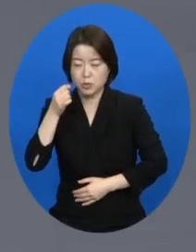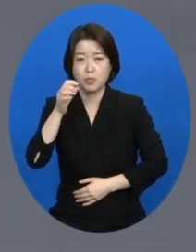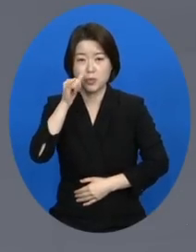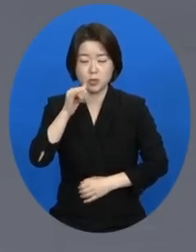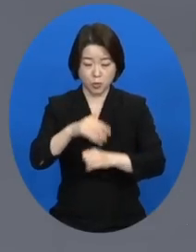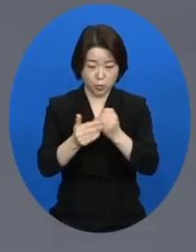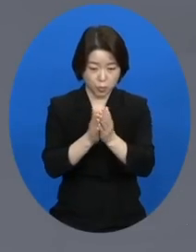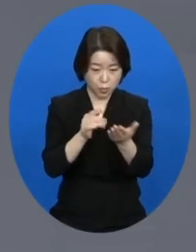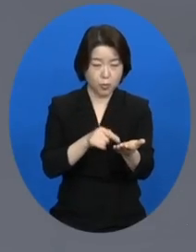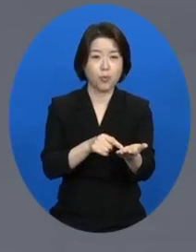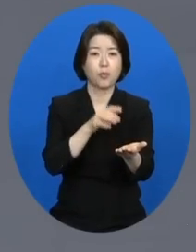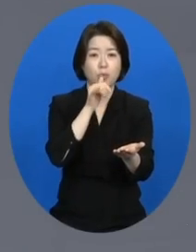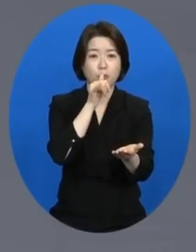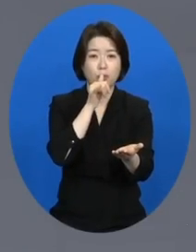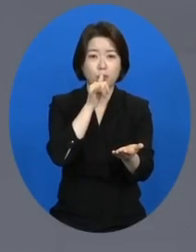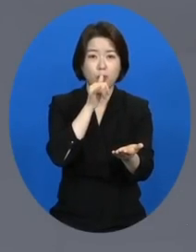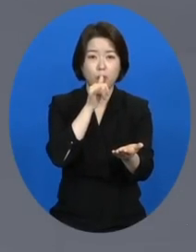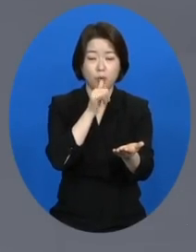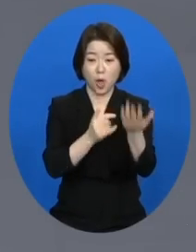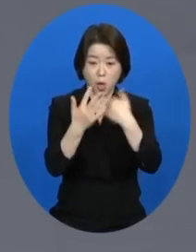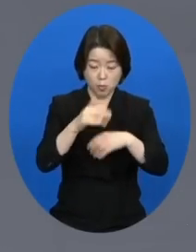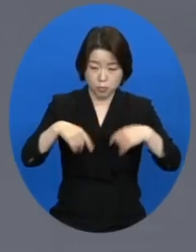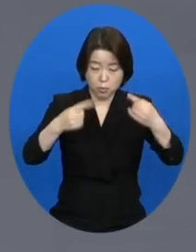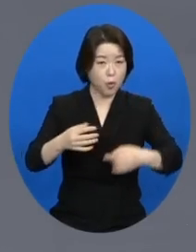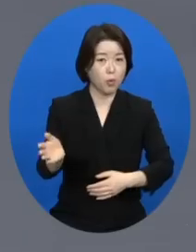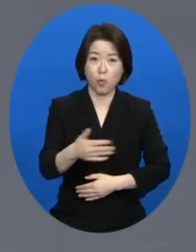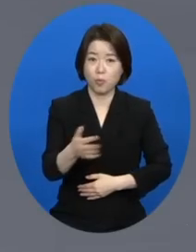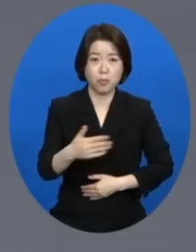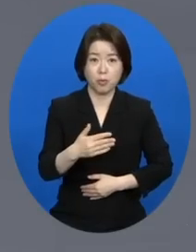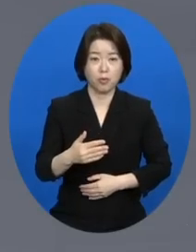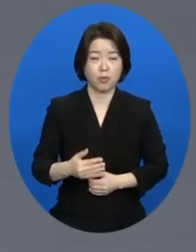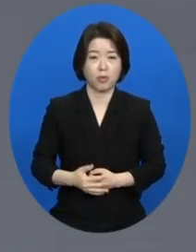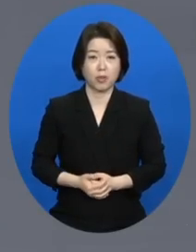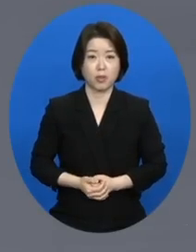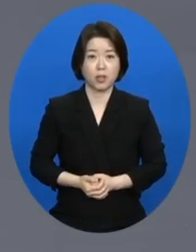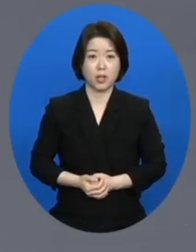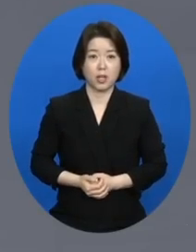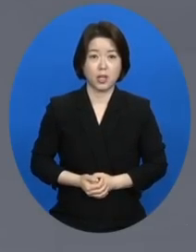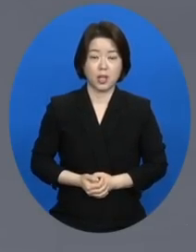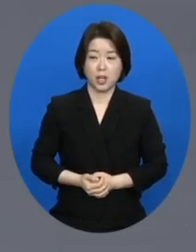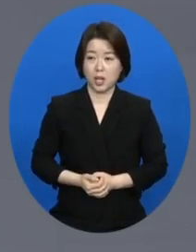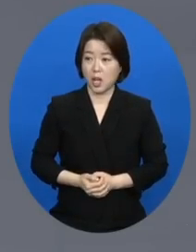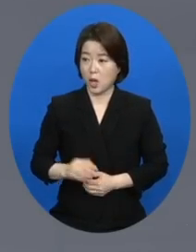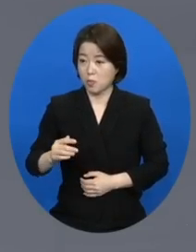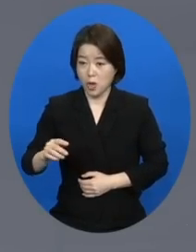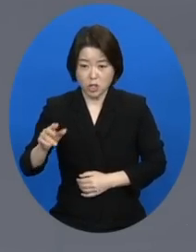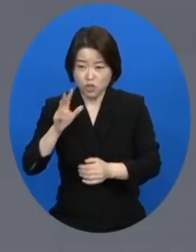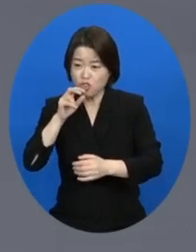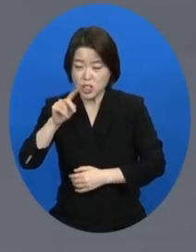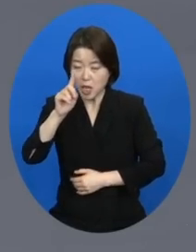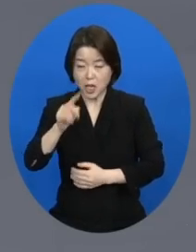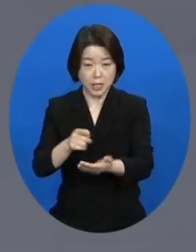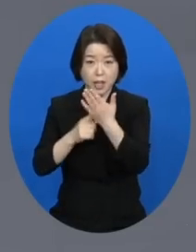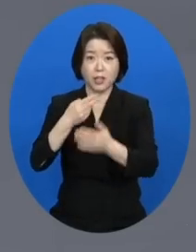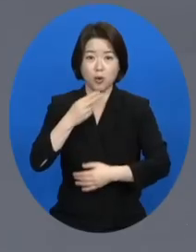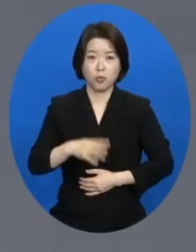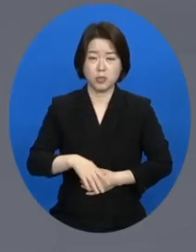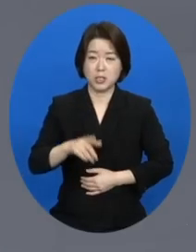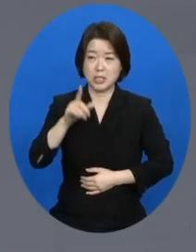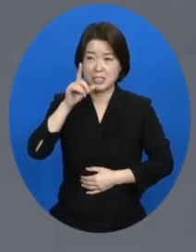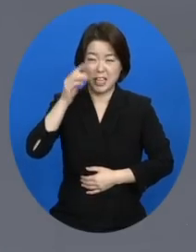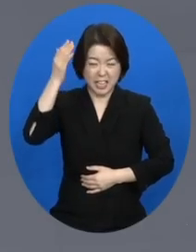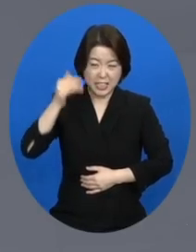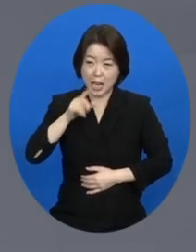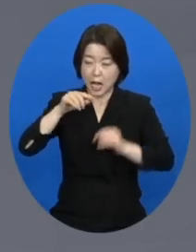오늘 본문이에요. 불병거 없었습니다. 쥐 한 마리 나타나지 않았어요. 까마귀 안